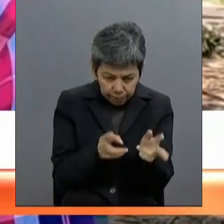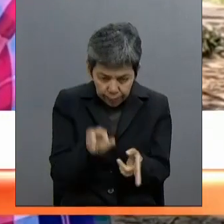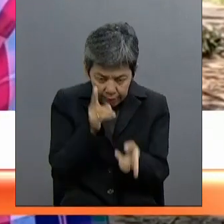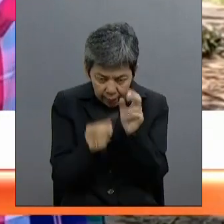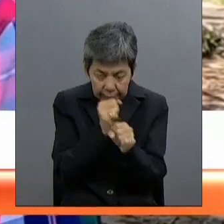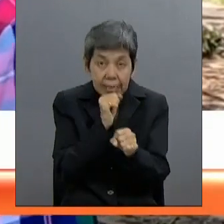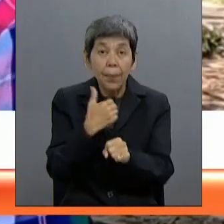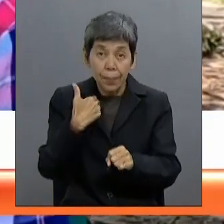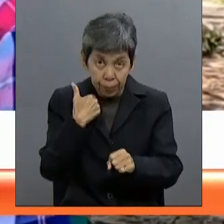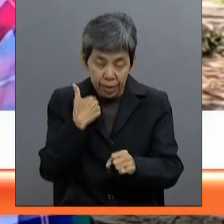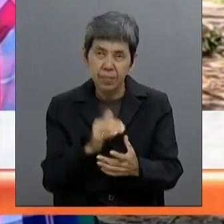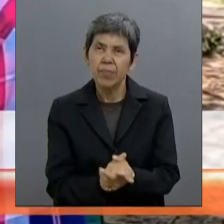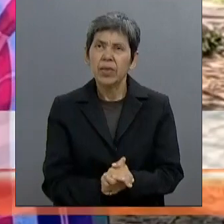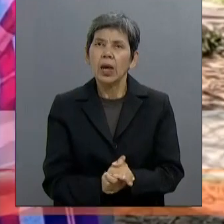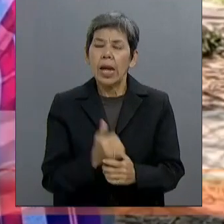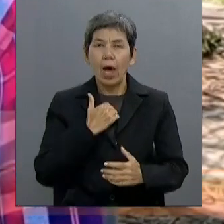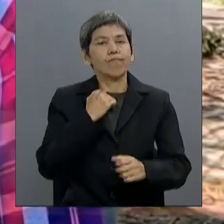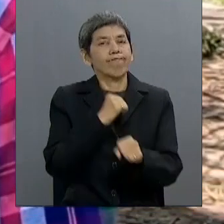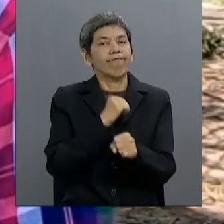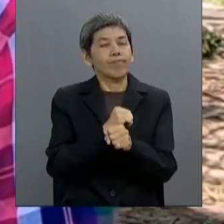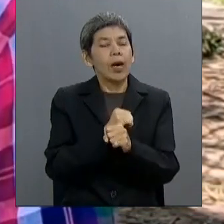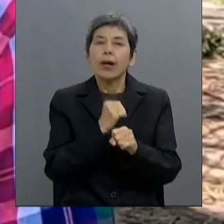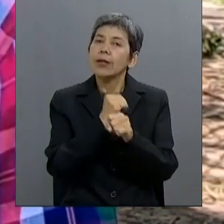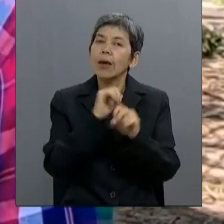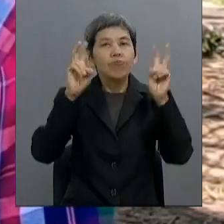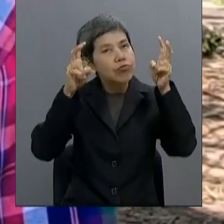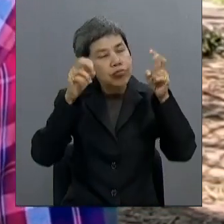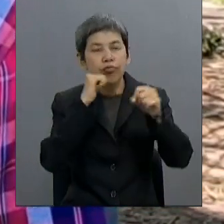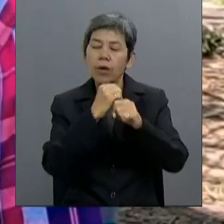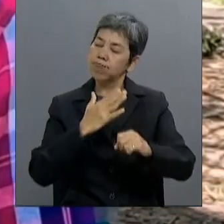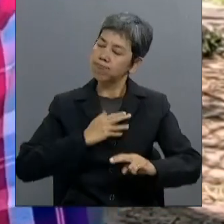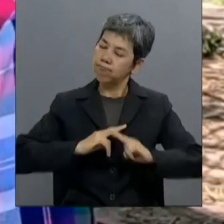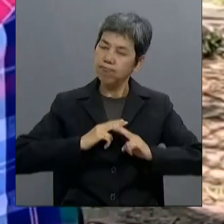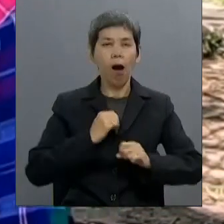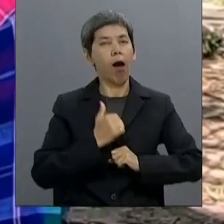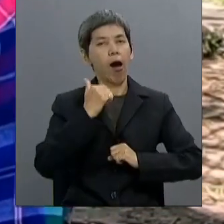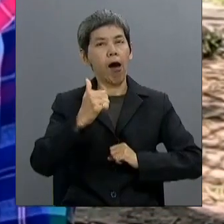พค่ะและสามารถสร้างสื่อสร้างสรรค์ด้วยตนเองได้ค่ะ